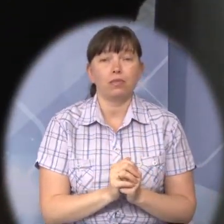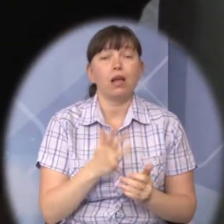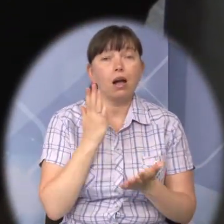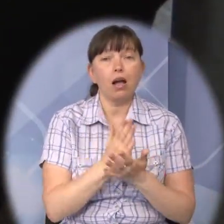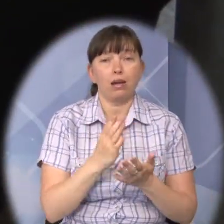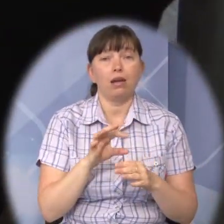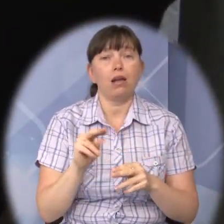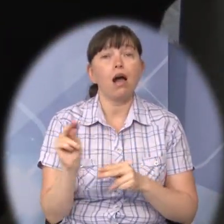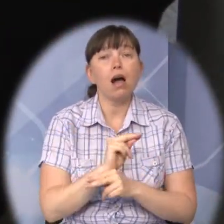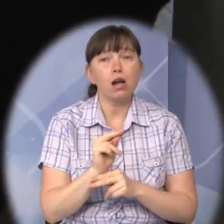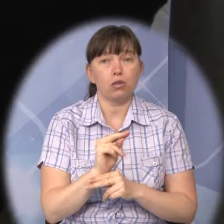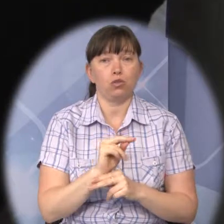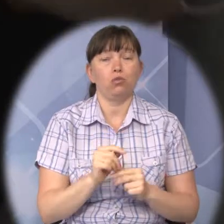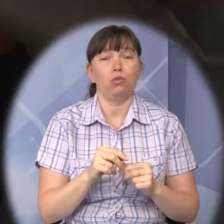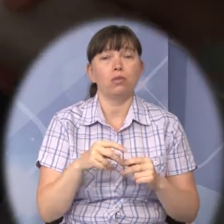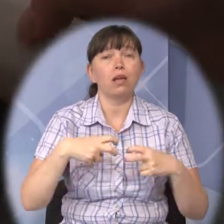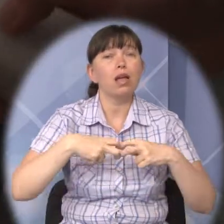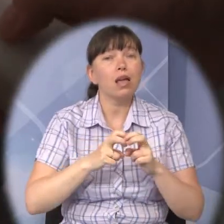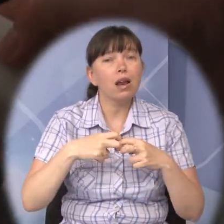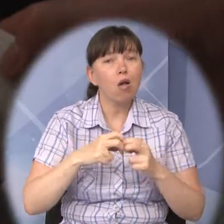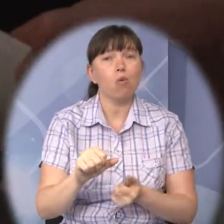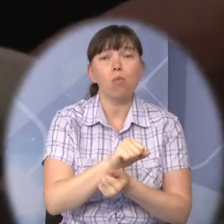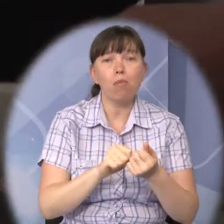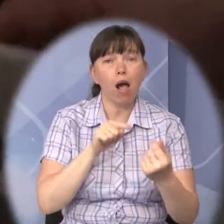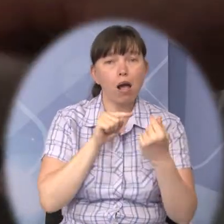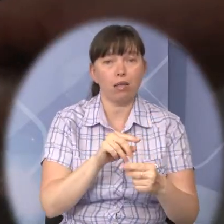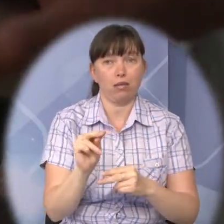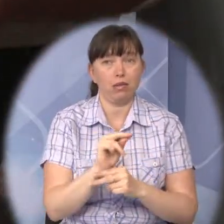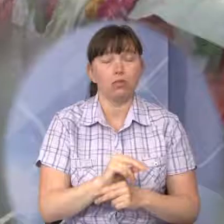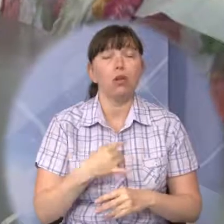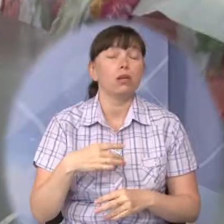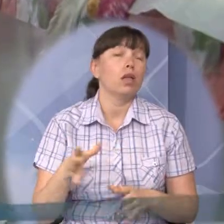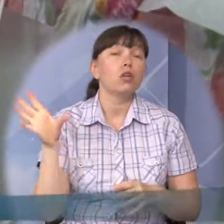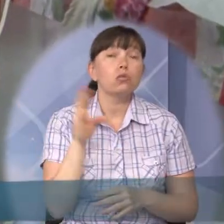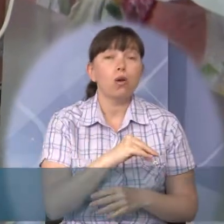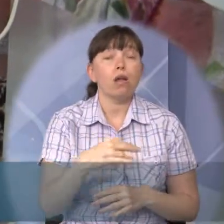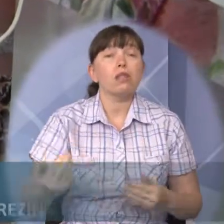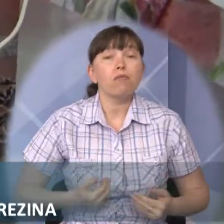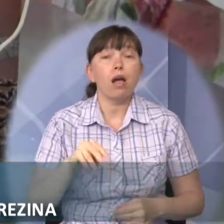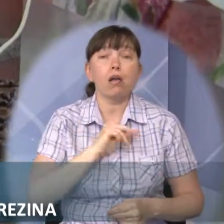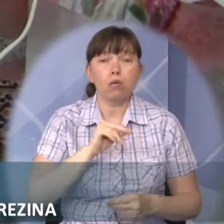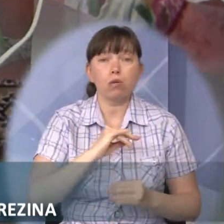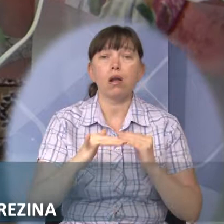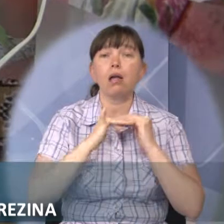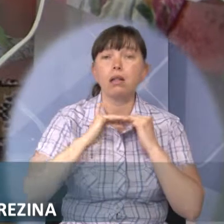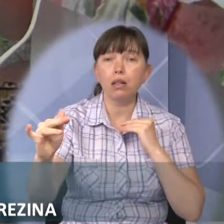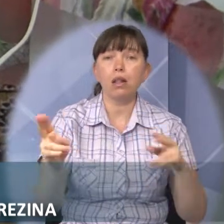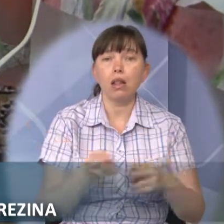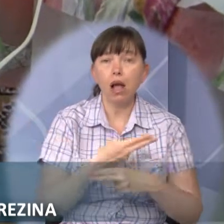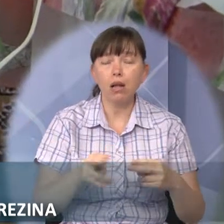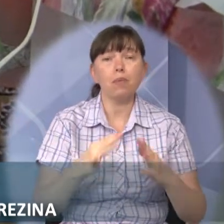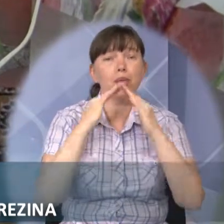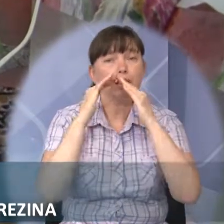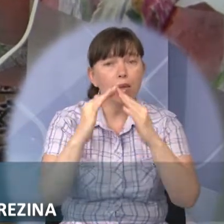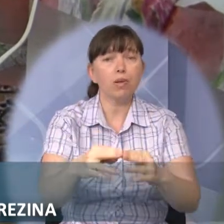asemenea are acțiuni antipiretică, antireumatică. Toată viața a lucrat la câmp, statnică